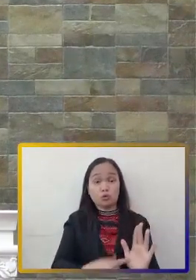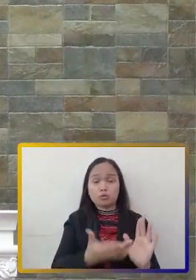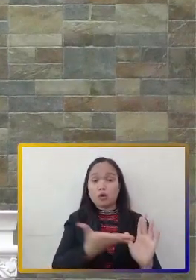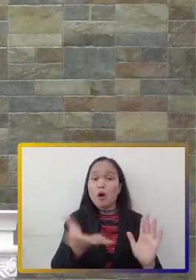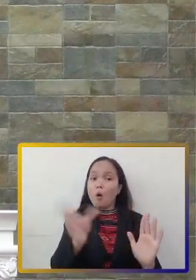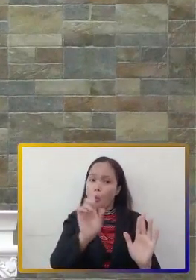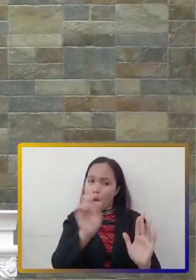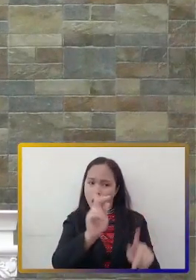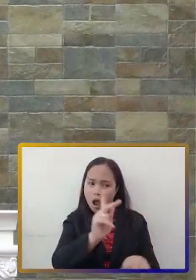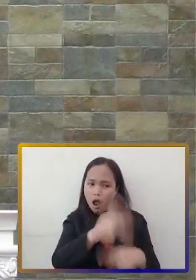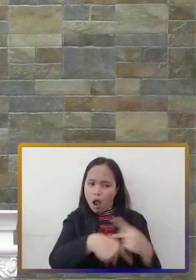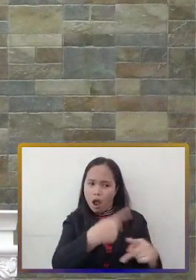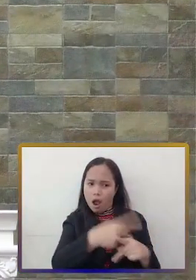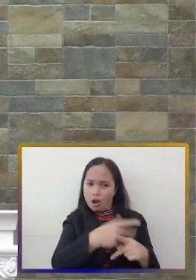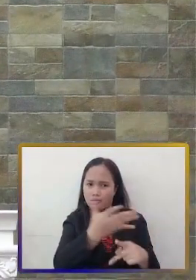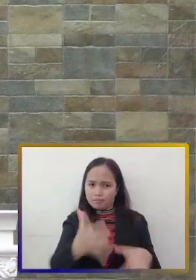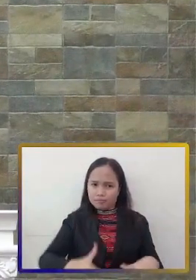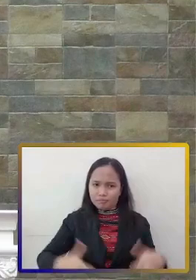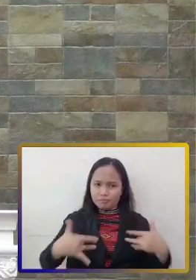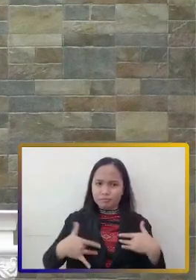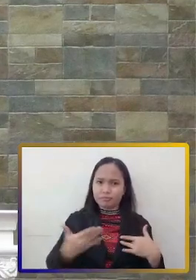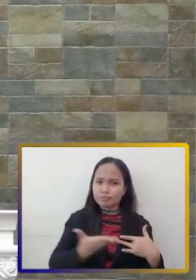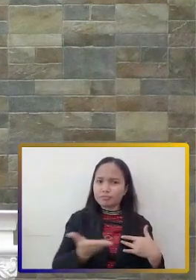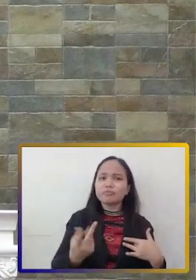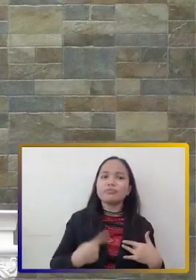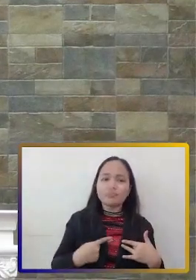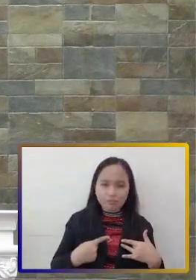mo. You see that?